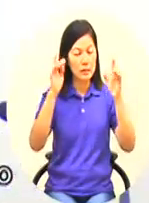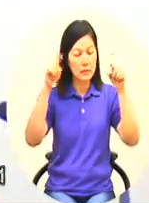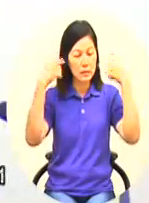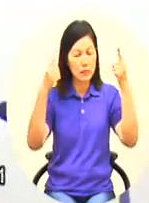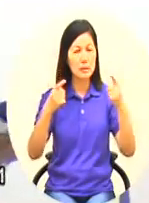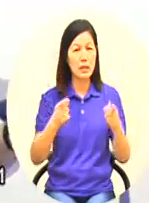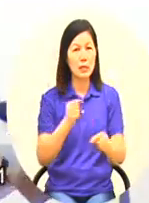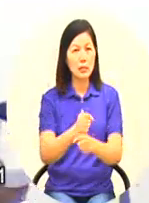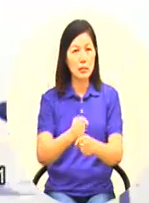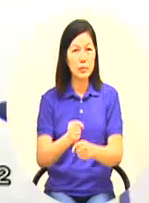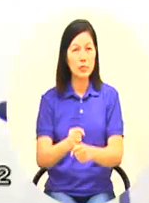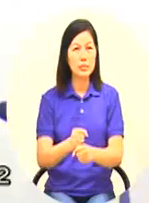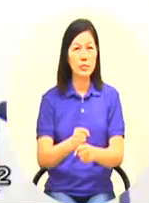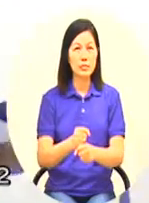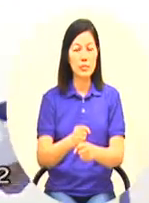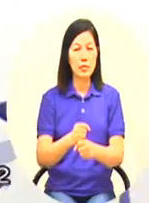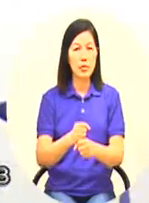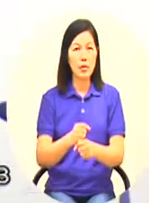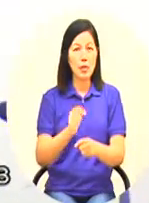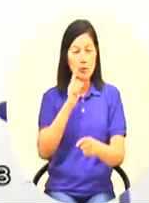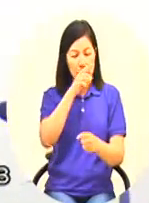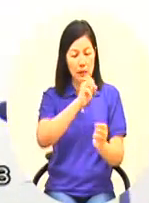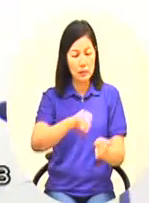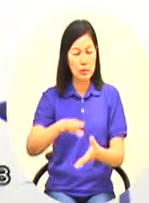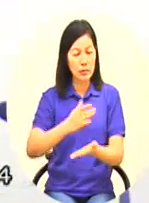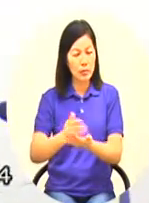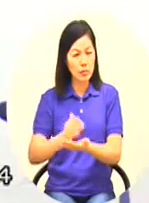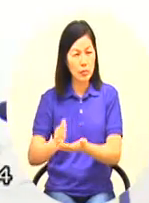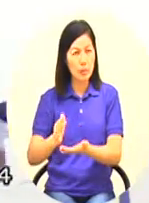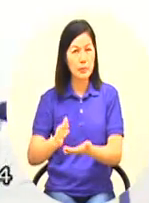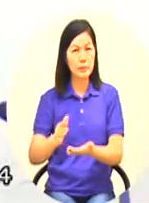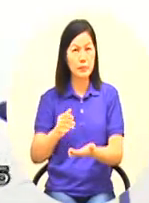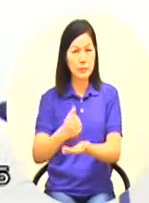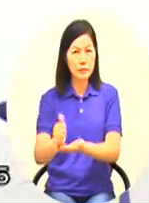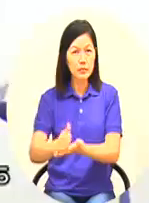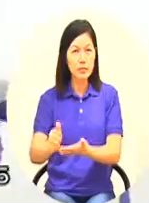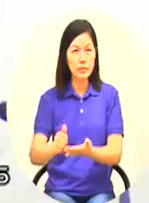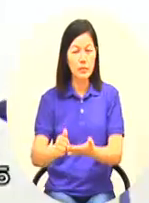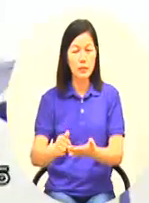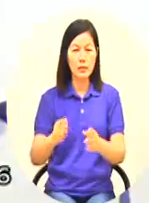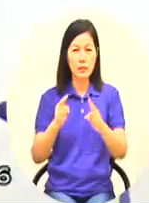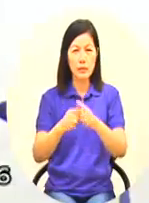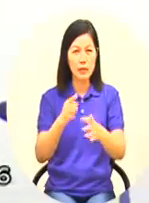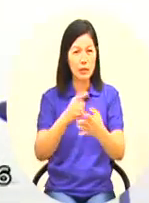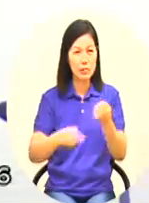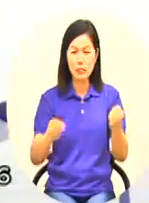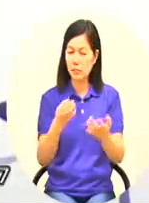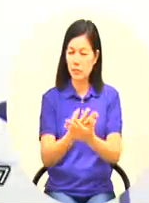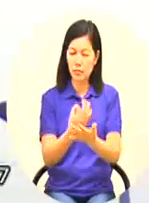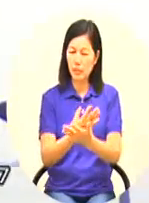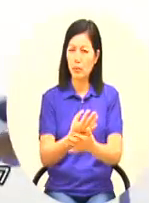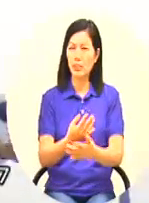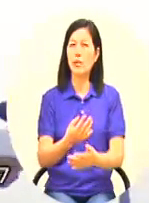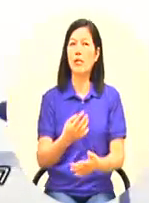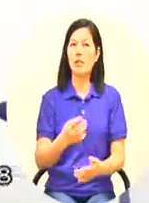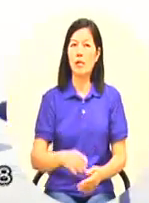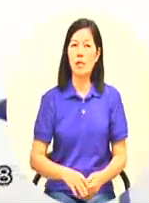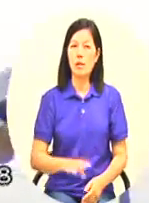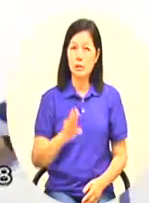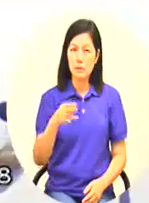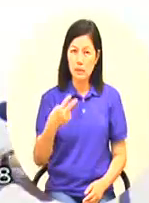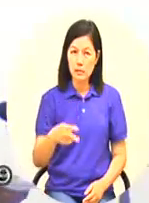的这一些清运垃圾、清洁市容的一个环境的人手是完全不够的。那这一次我们还